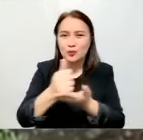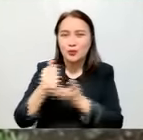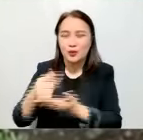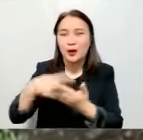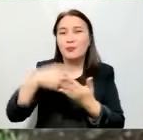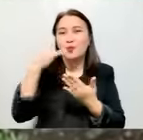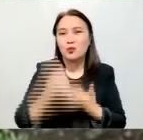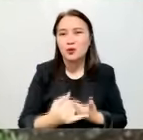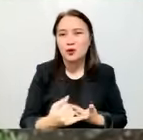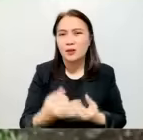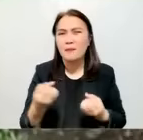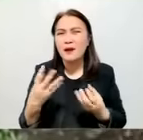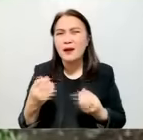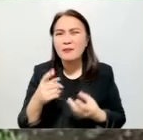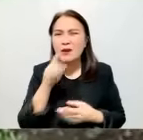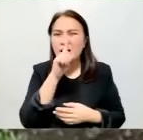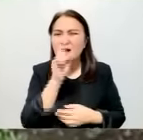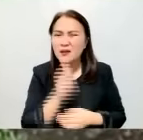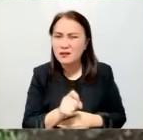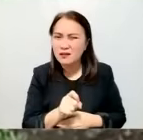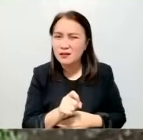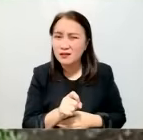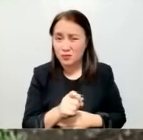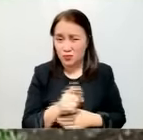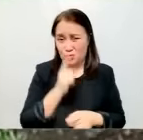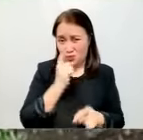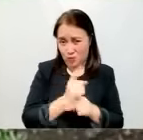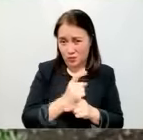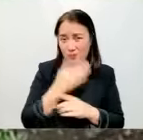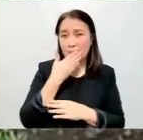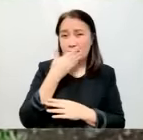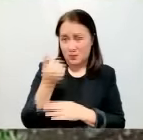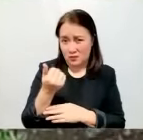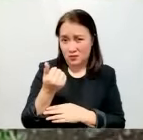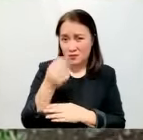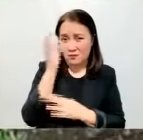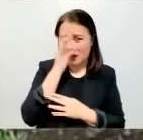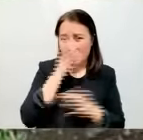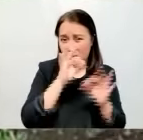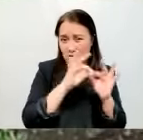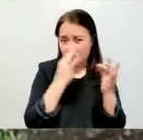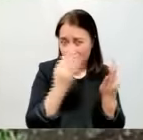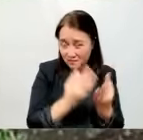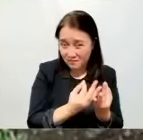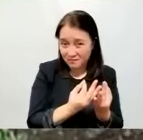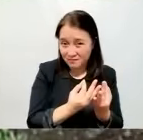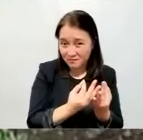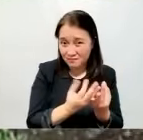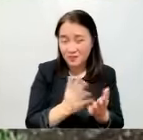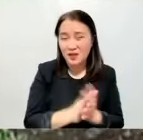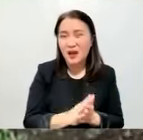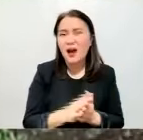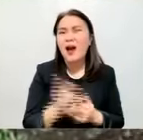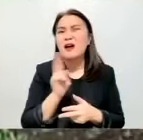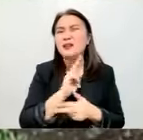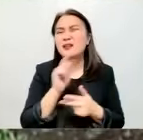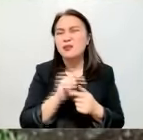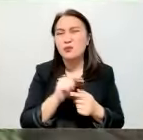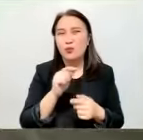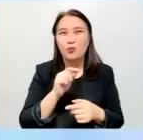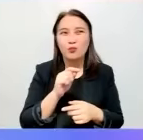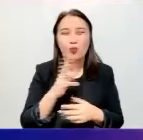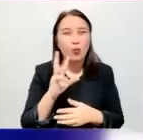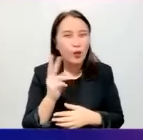nagtatanong, talaga bang bubuti ang kalagayan ng pamilyang Pilipino? At meron ba dapat hangganan ang pagbibigay ng ayuda?